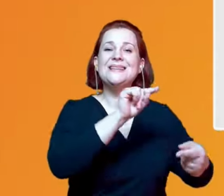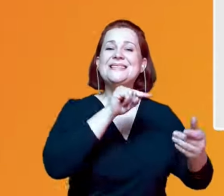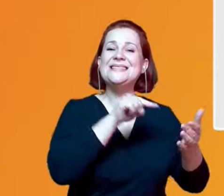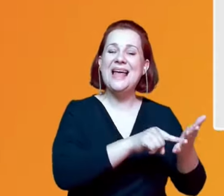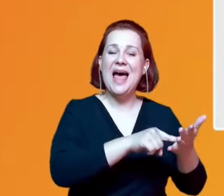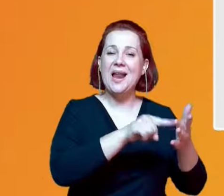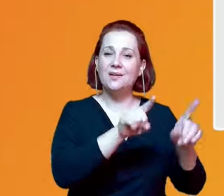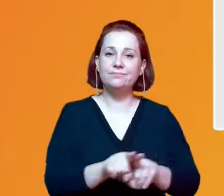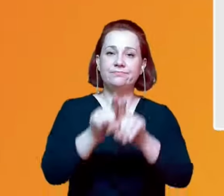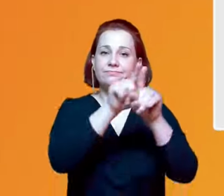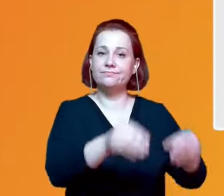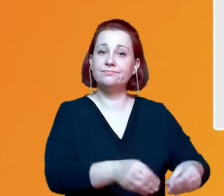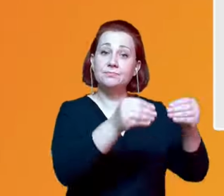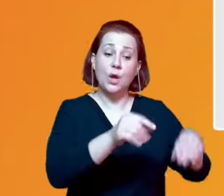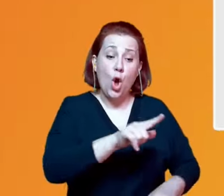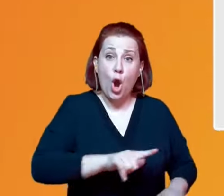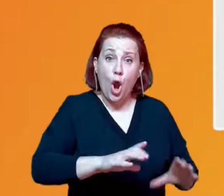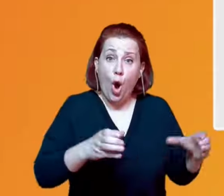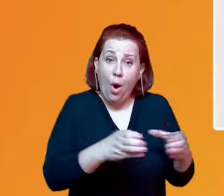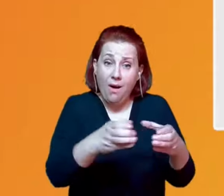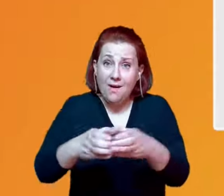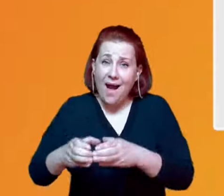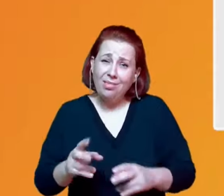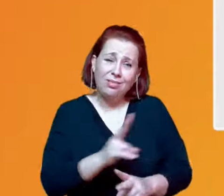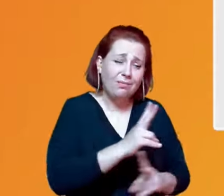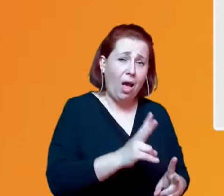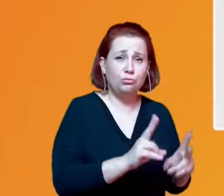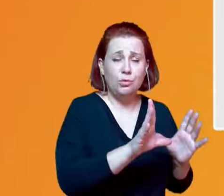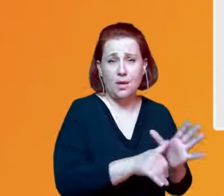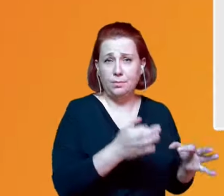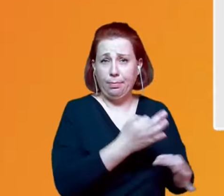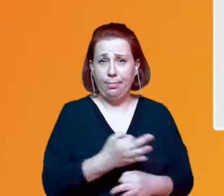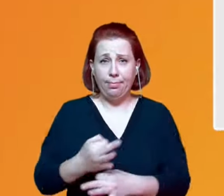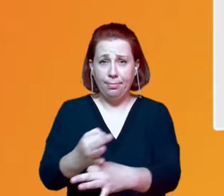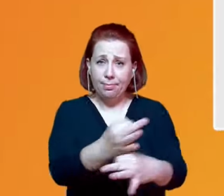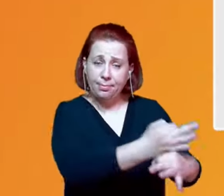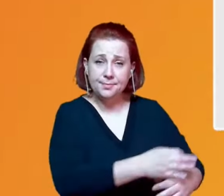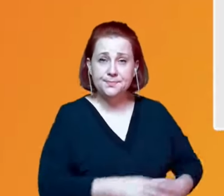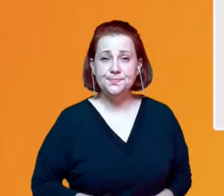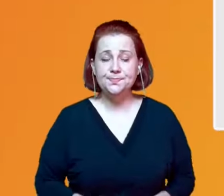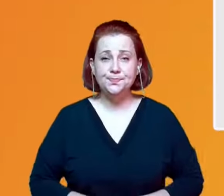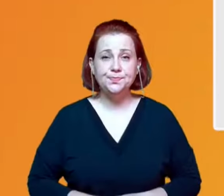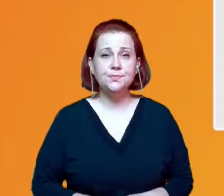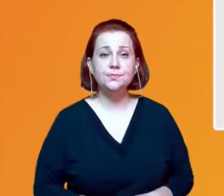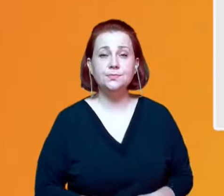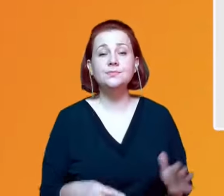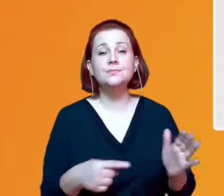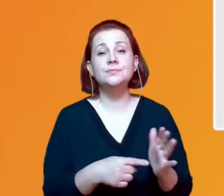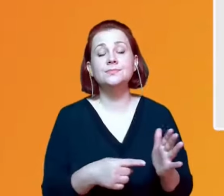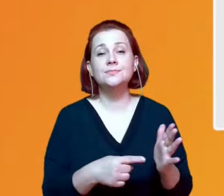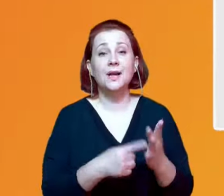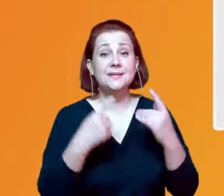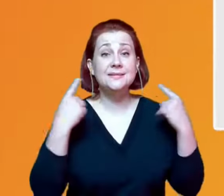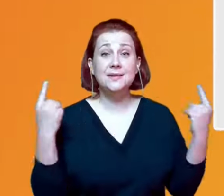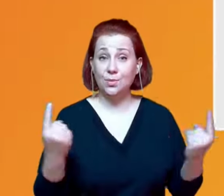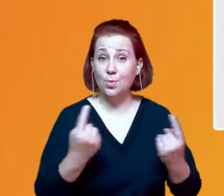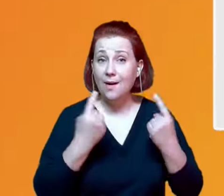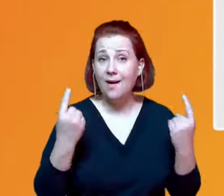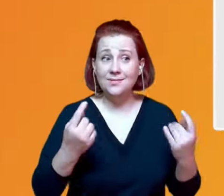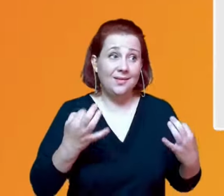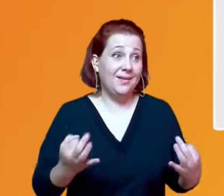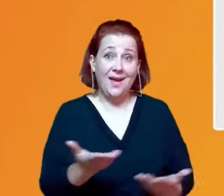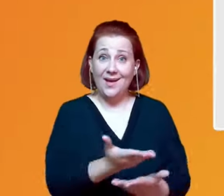na poziomie lokalnym od każdego małego miasteczka. I ta rzeczywistość, szanowni państwo, w której